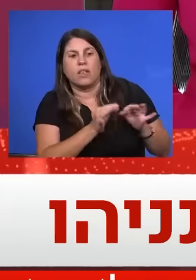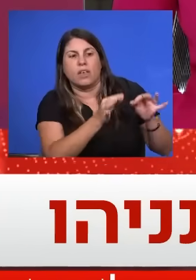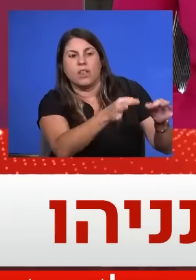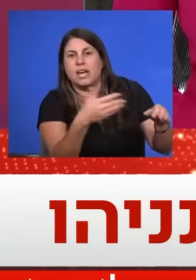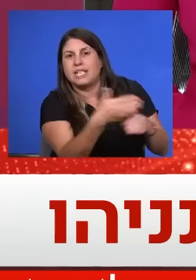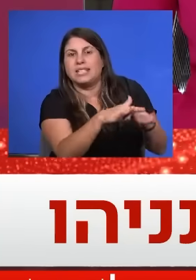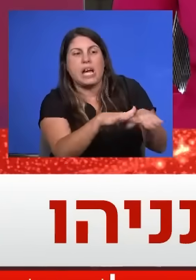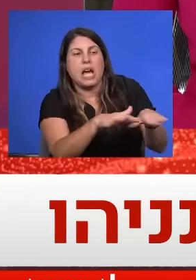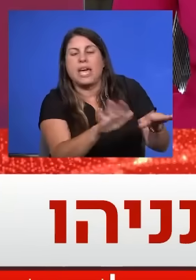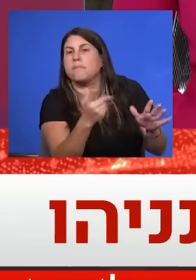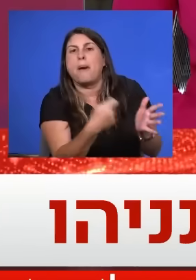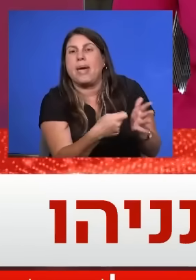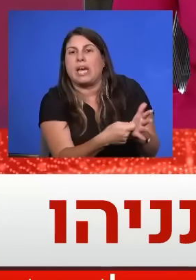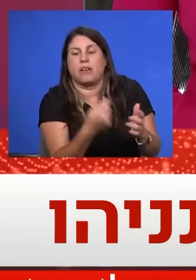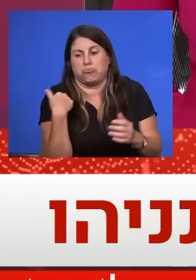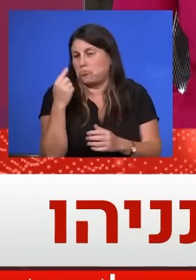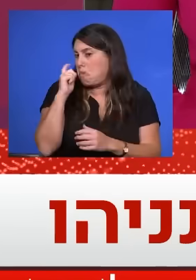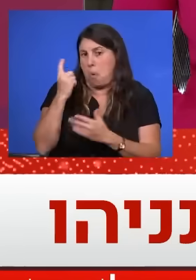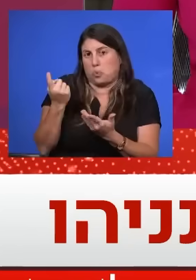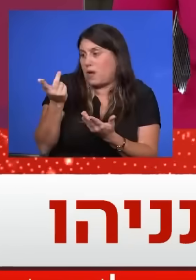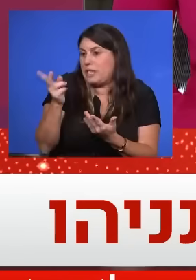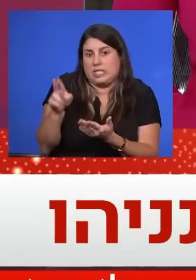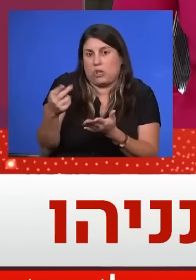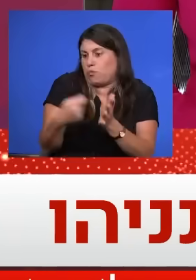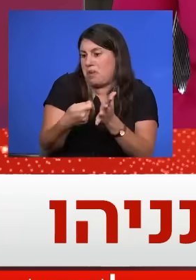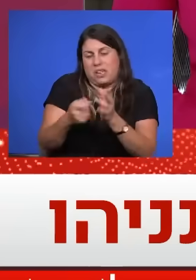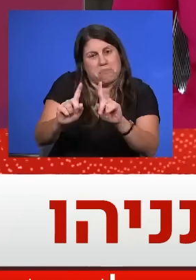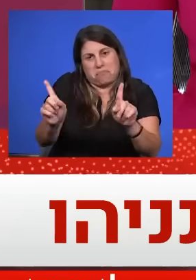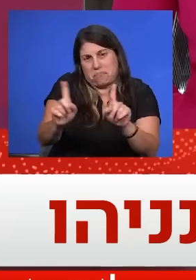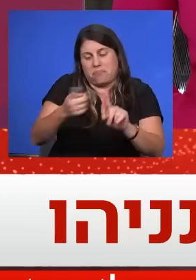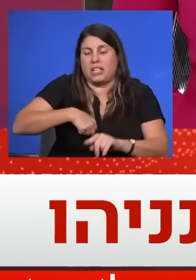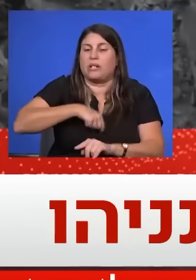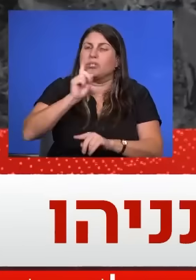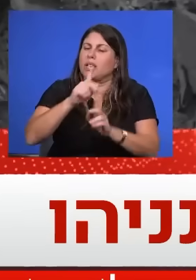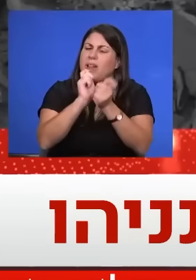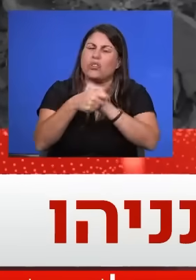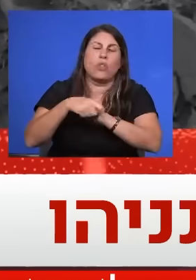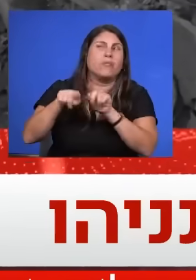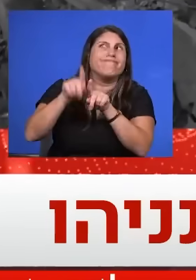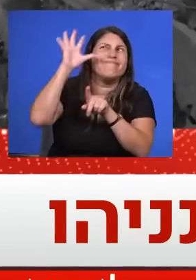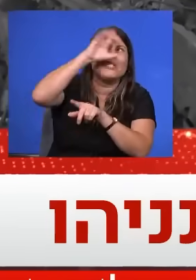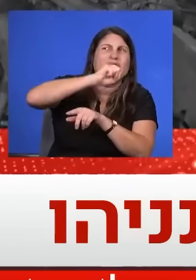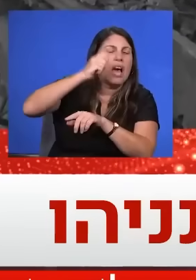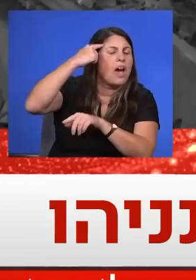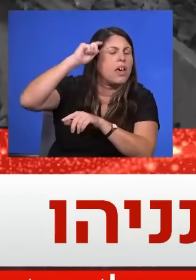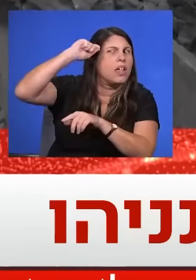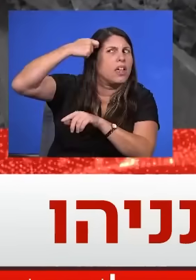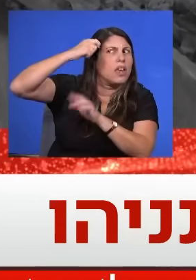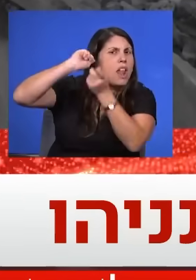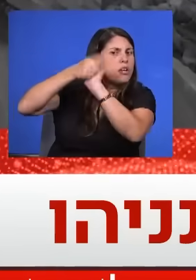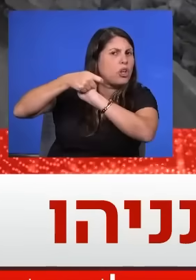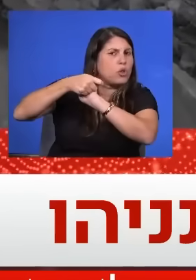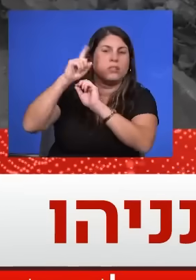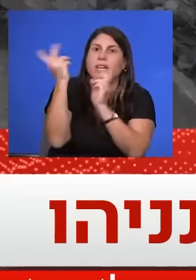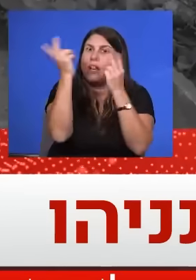אני לא חושב שלעניין הזה יש איזשהו מחיר, ואנחנו צריכים לשנות דיסקט ולהבין שמדינת ישראל נכנסת למה שנקרא